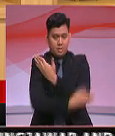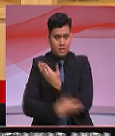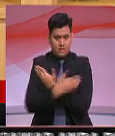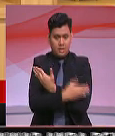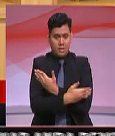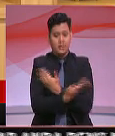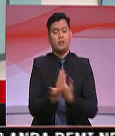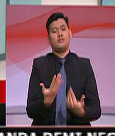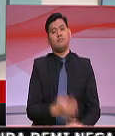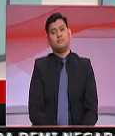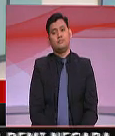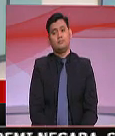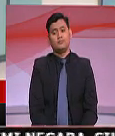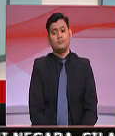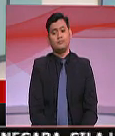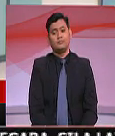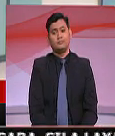ada kemahiran baru.